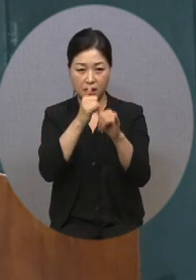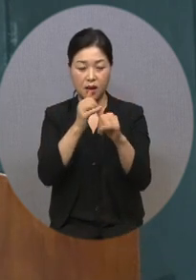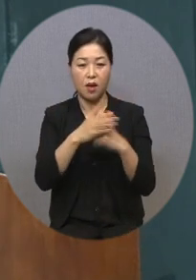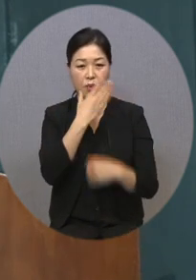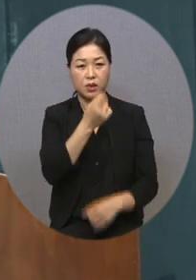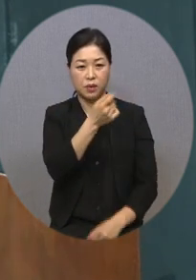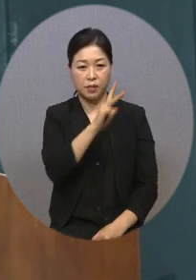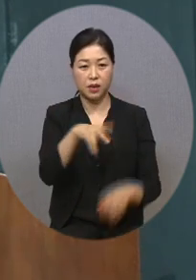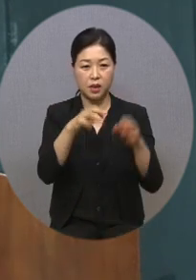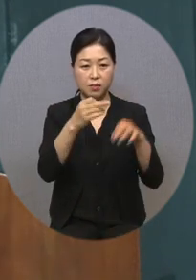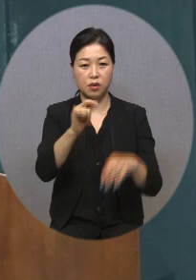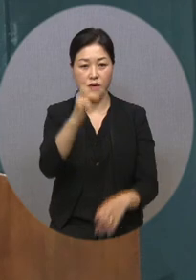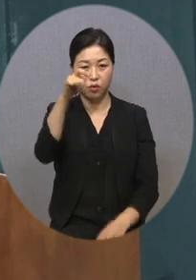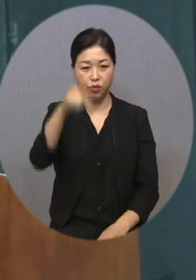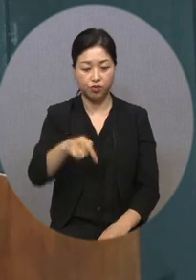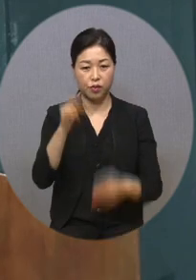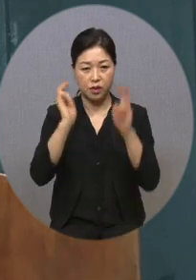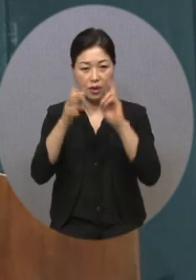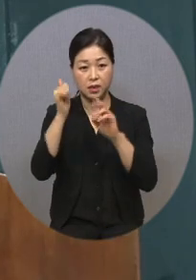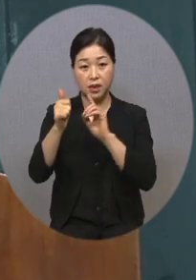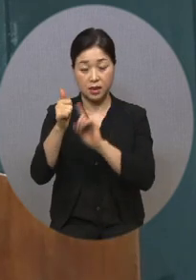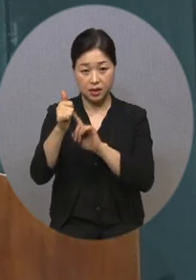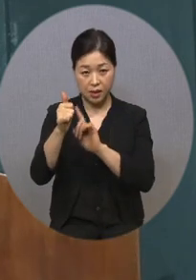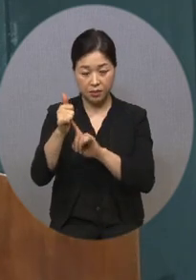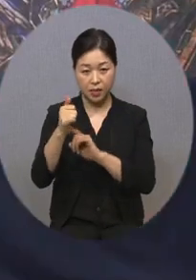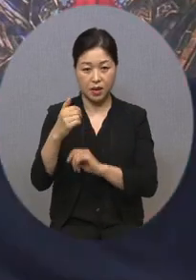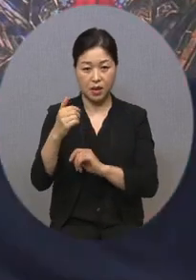복지TV 김선우 사장님께서 수고해 주시겠습니다.